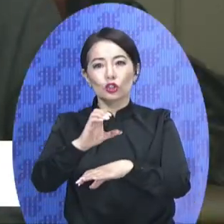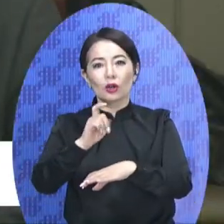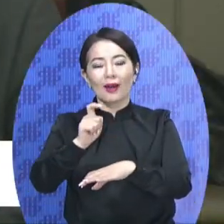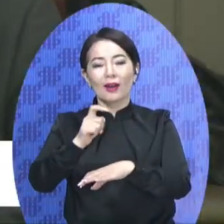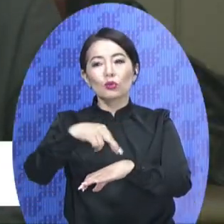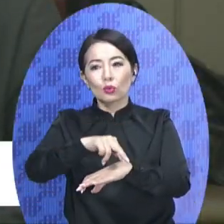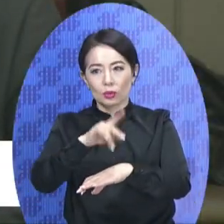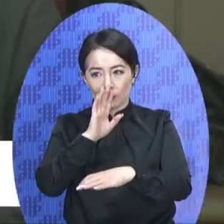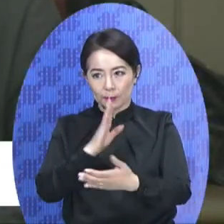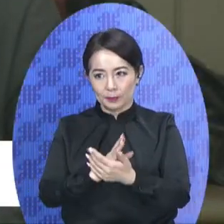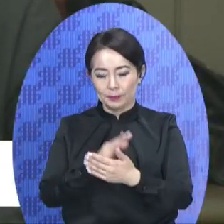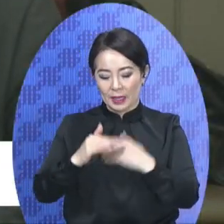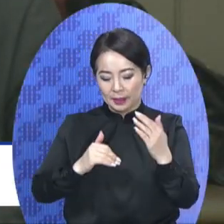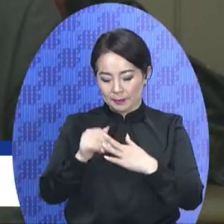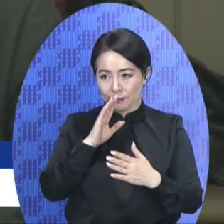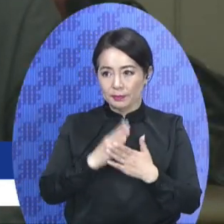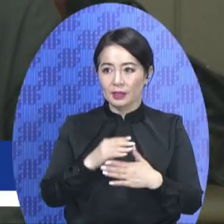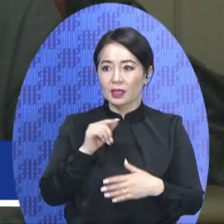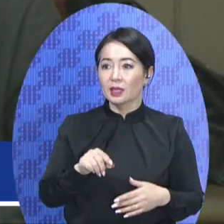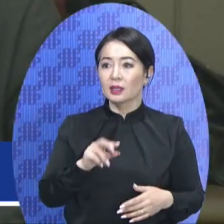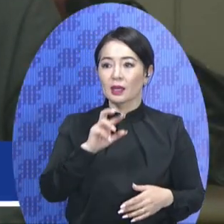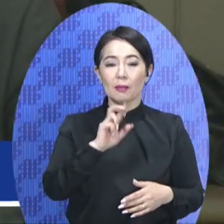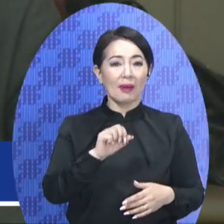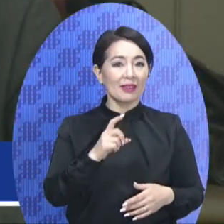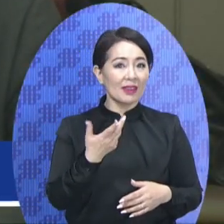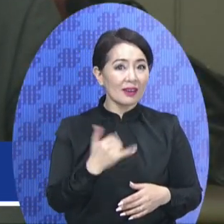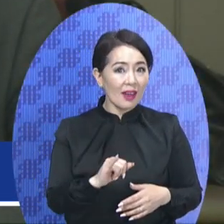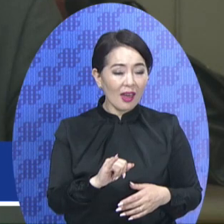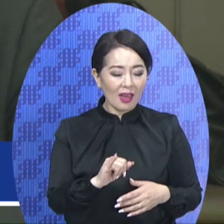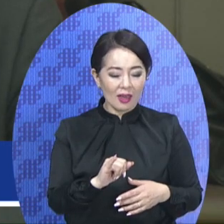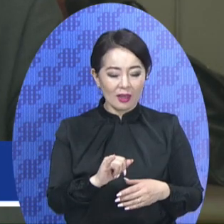батарей сторожийг суйрлуулснаар бол бид нар